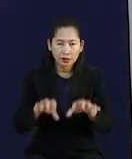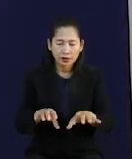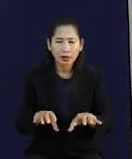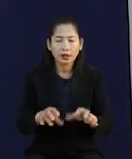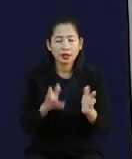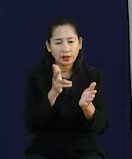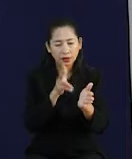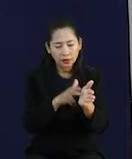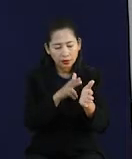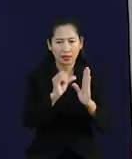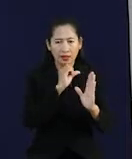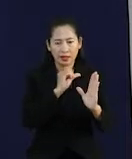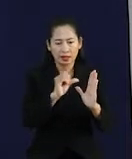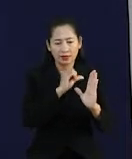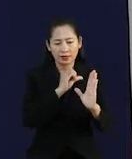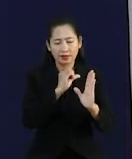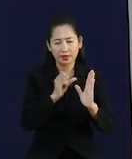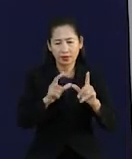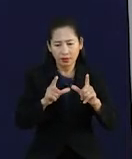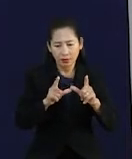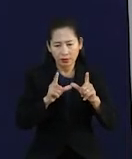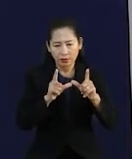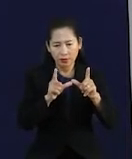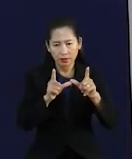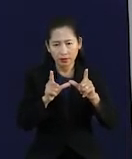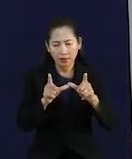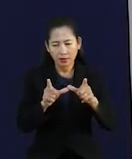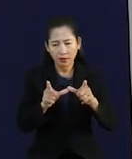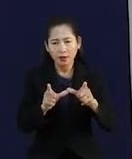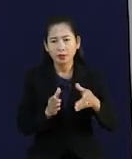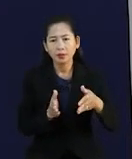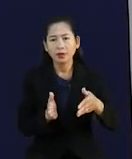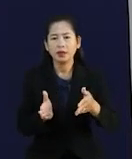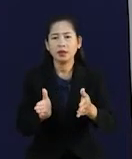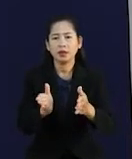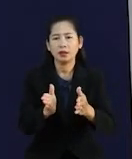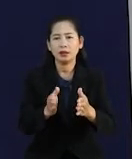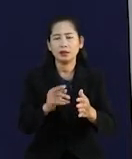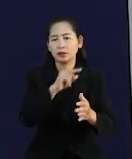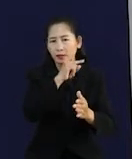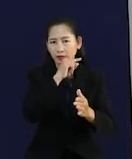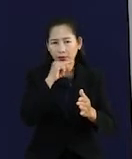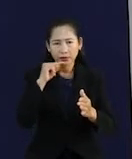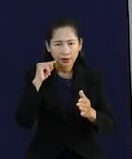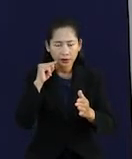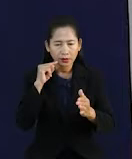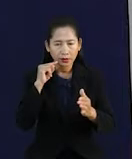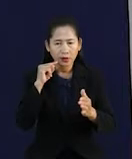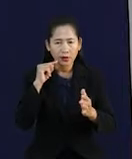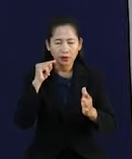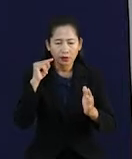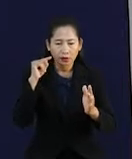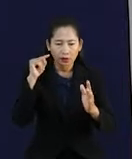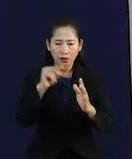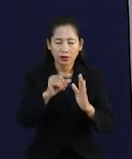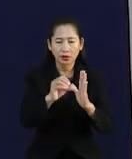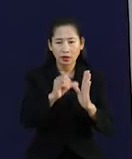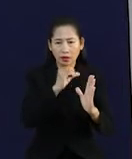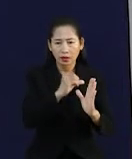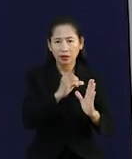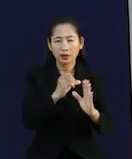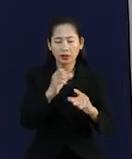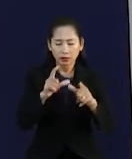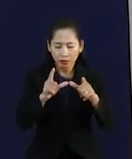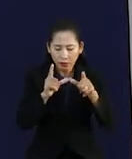lệch mẹ nế. Thuất đồng nào, tam mà hà vị thầy xạ bòn rút xí. Trăng tư khẳng lệch.